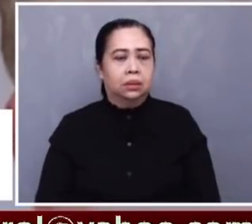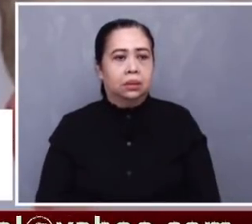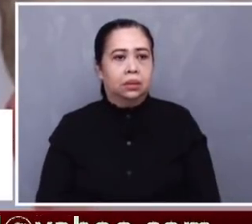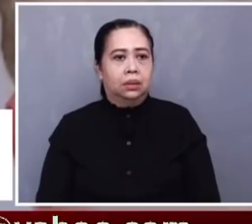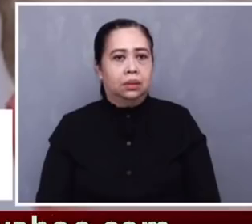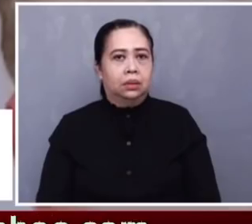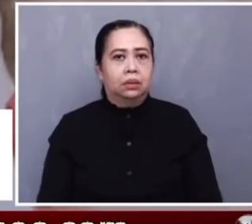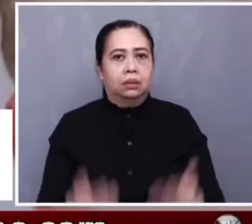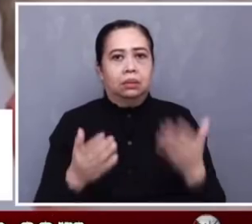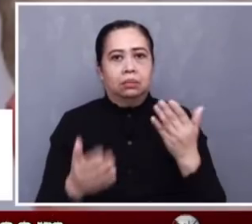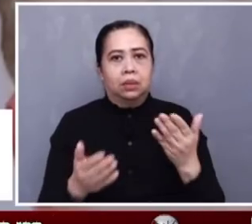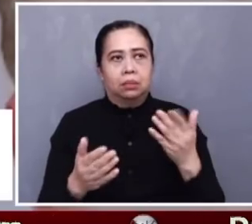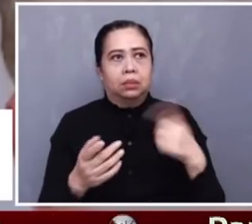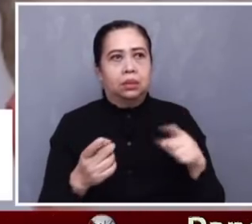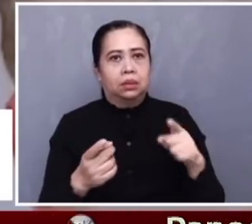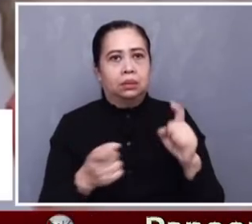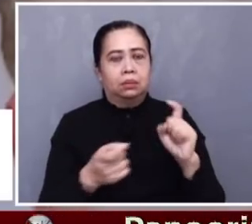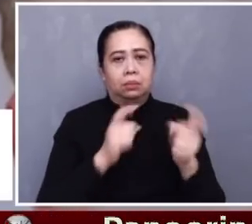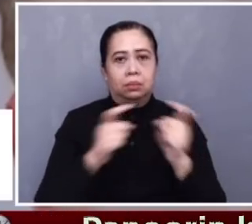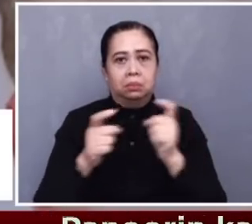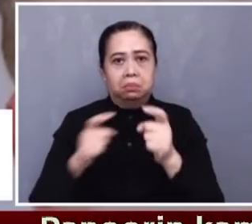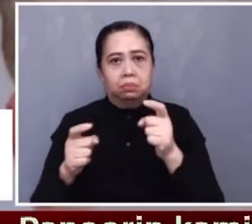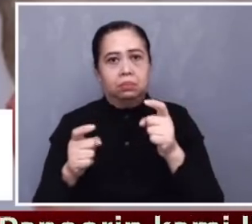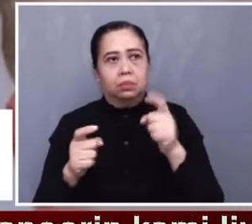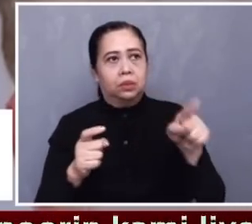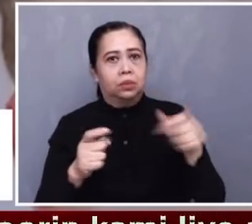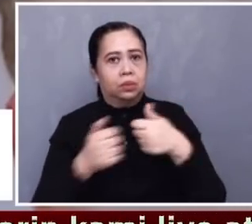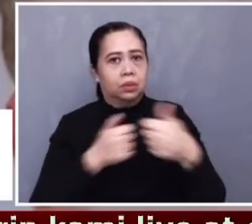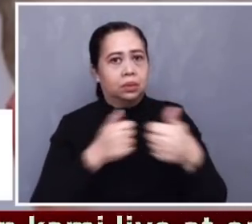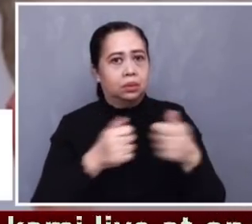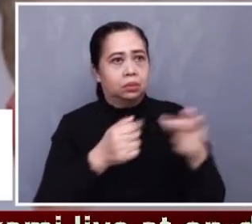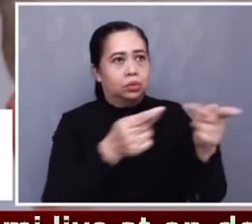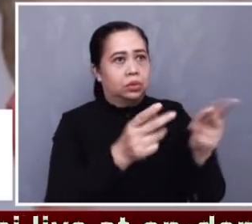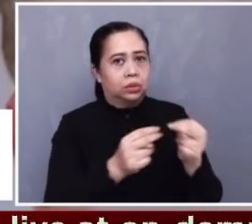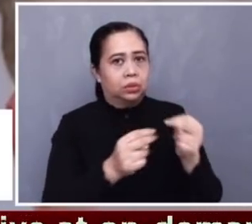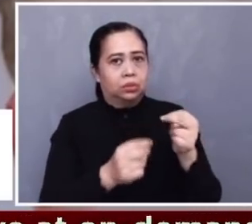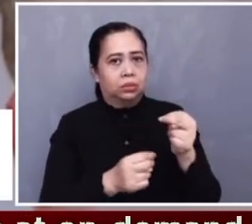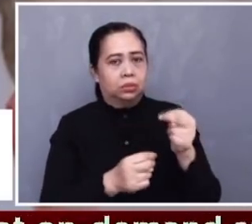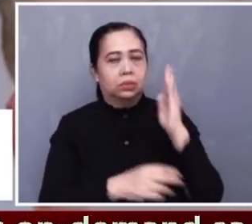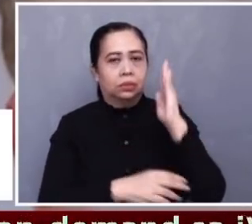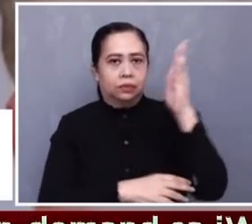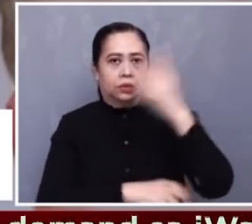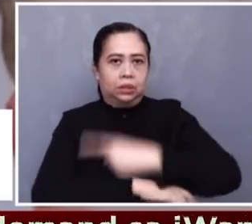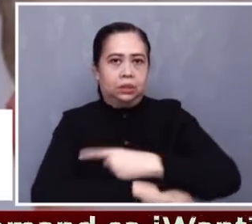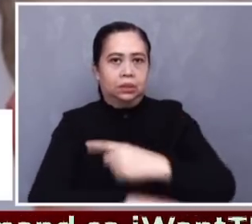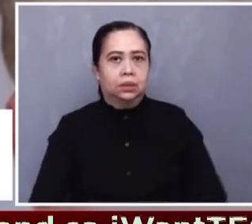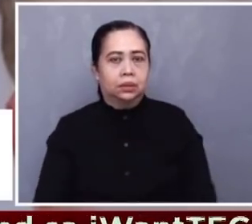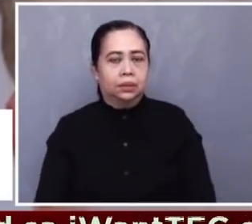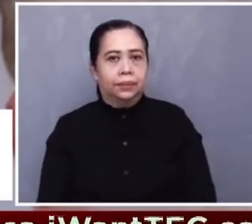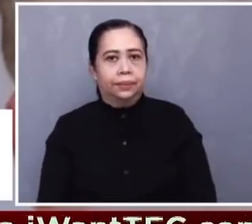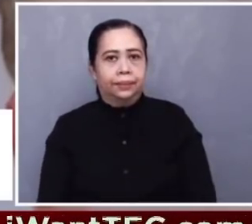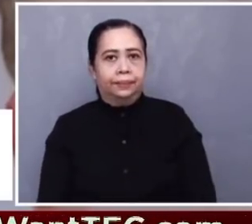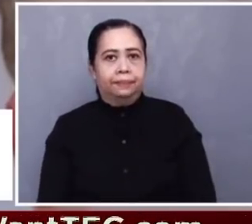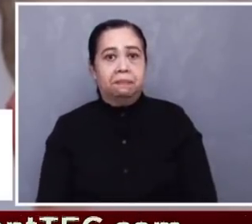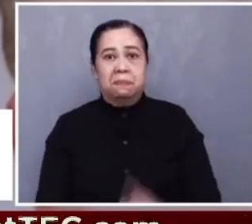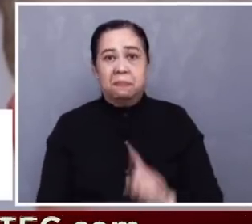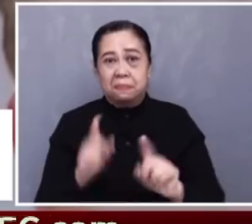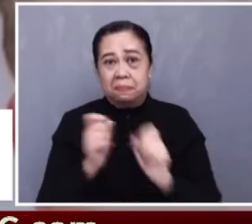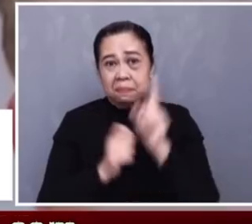maaring may mga babago sa mga tatakbuhang posisyon sa mga darating na araw. Ang problema po